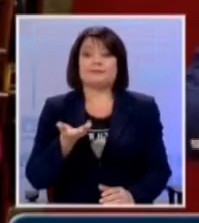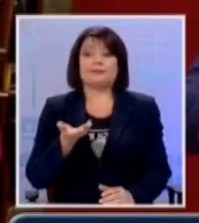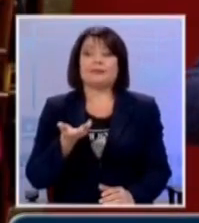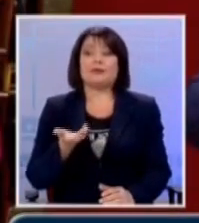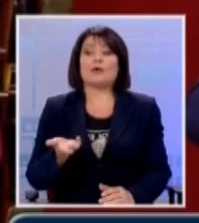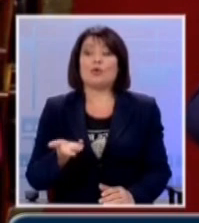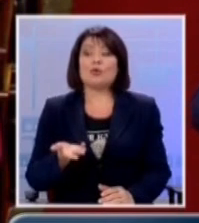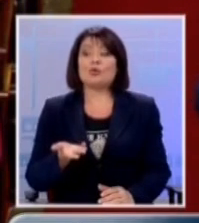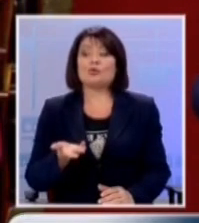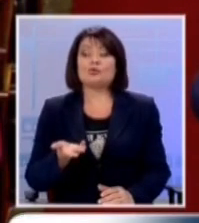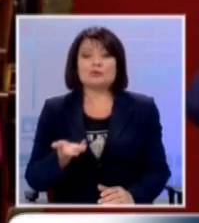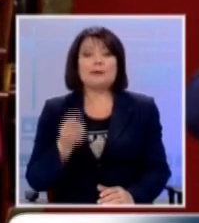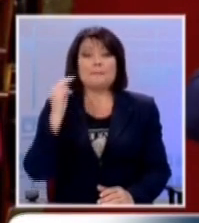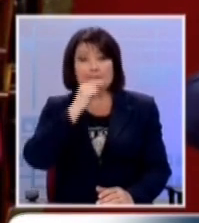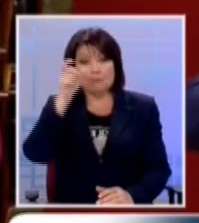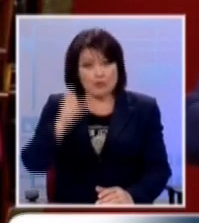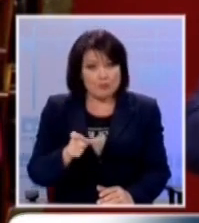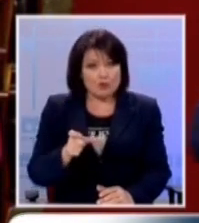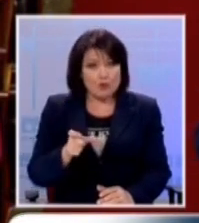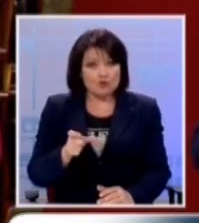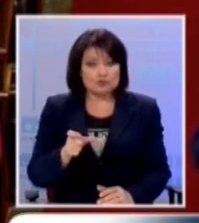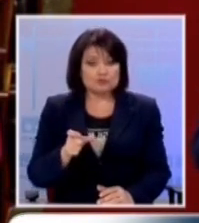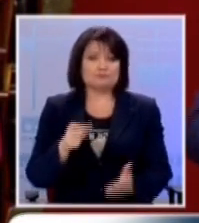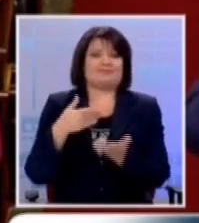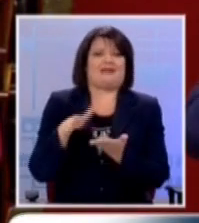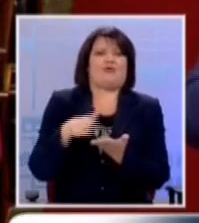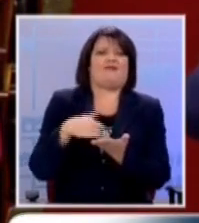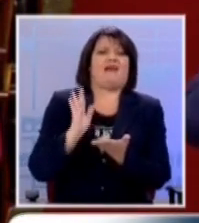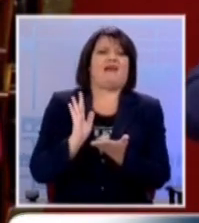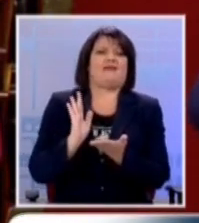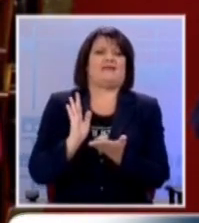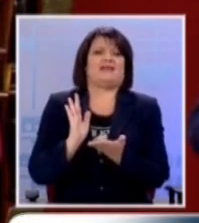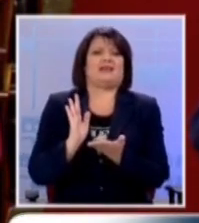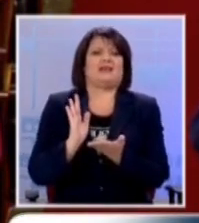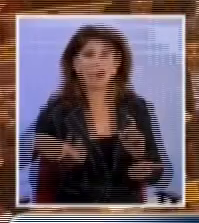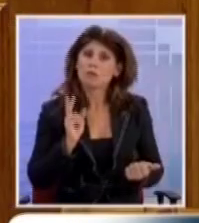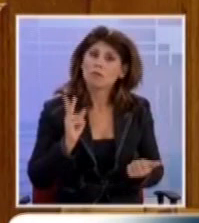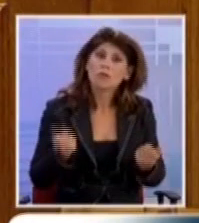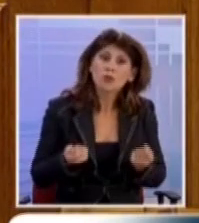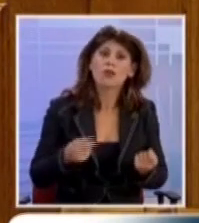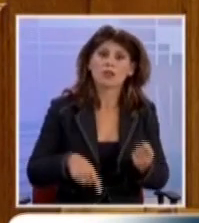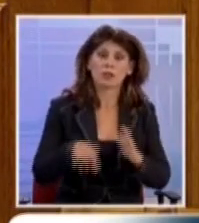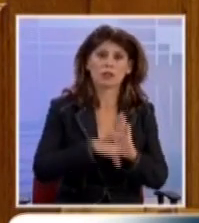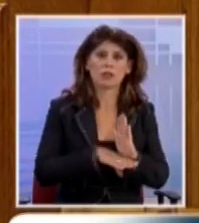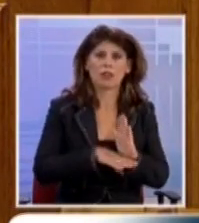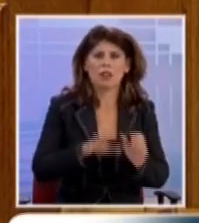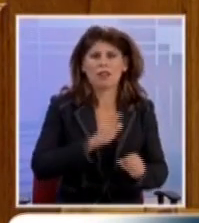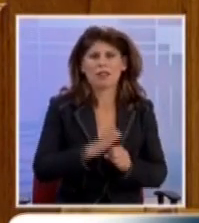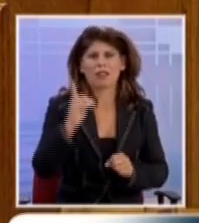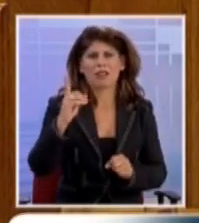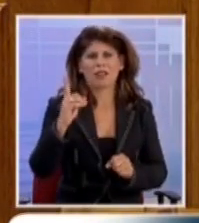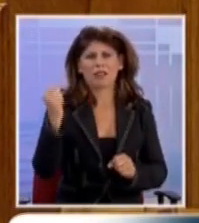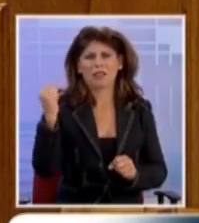ότι ο κύριος Πρωθυπουργός αποφεύγει και αποφεύγει συστηματικά τη Βουλή. Σήμερα αρκεί ένας